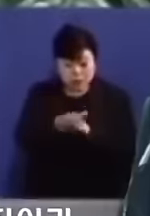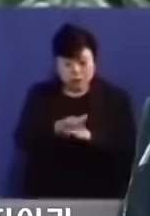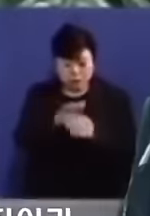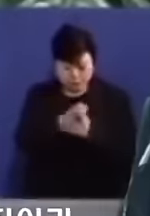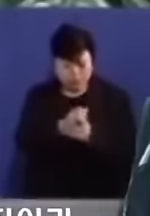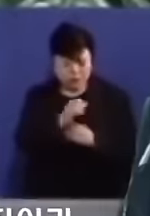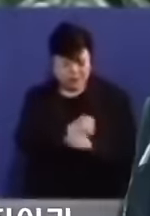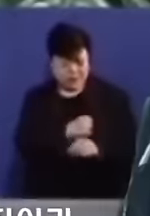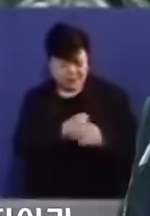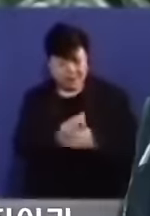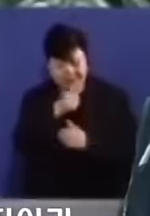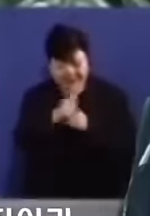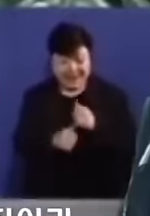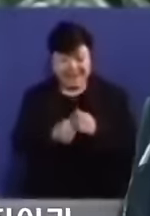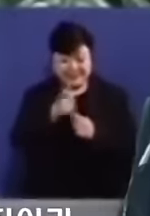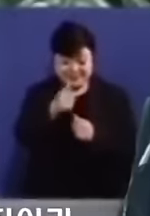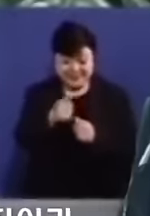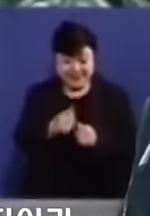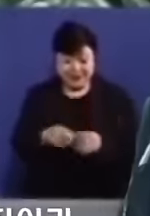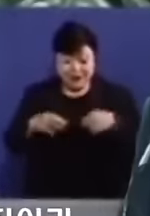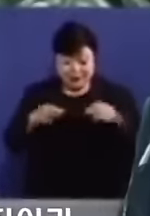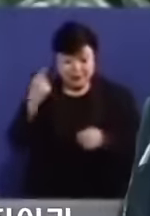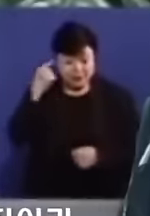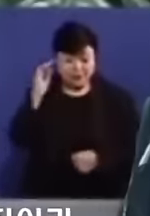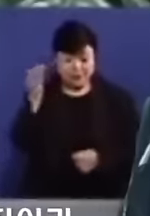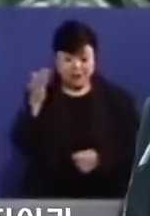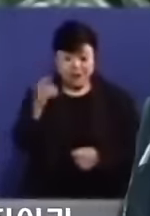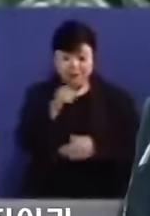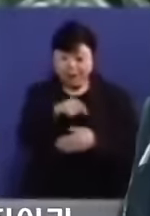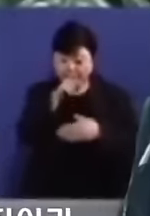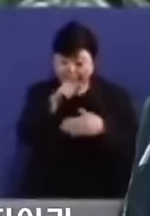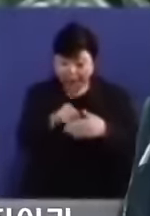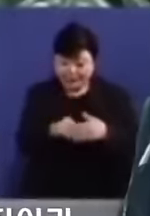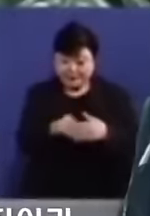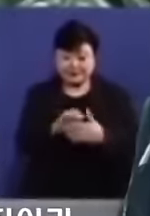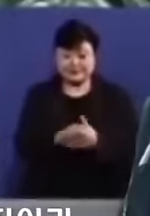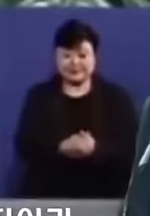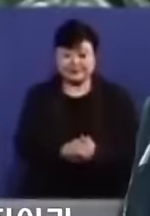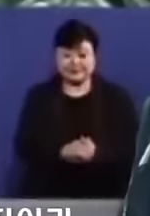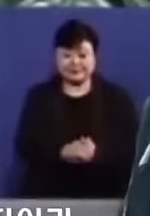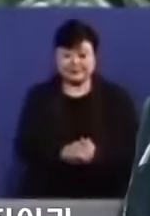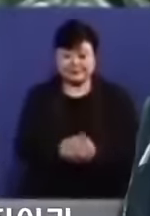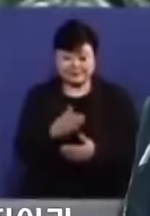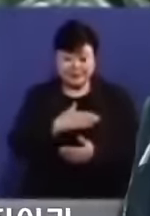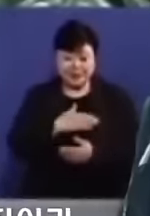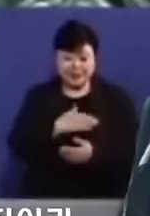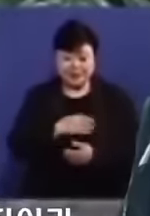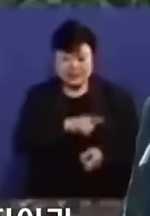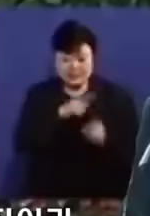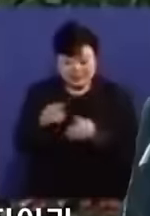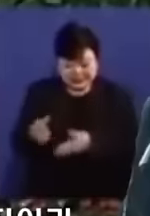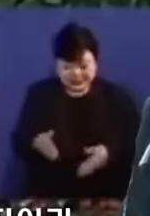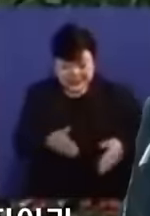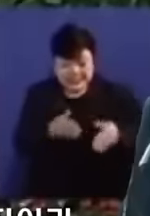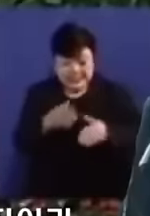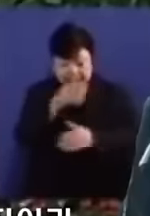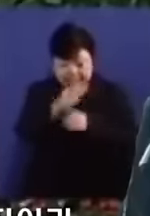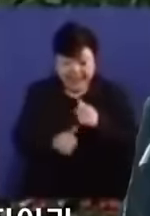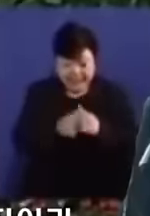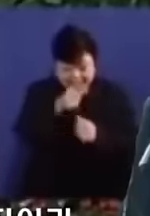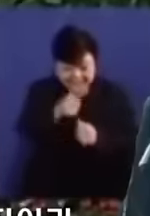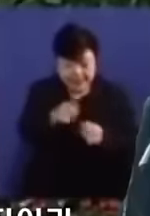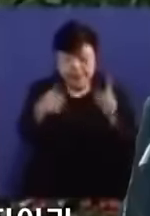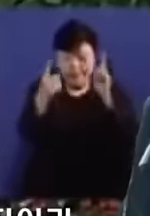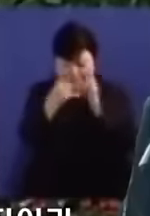기도했기 때문에 하나님의 음성을 듣게 된 것입니다. 마음속에 내가 살 수 있는 길은